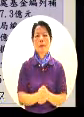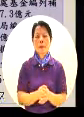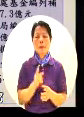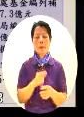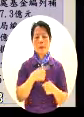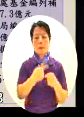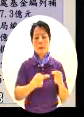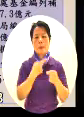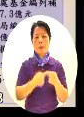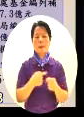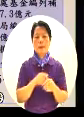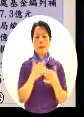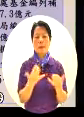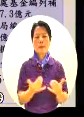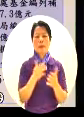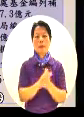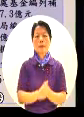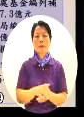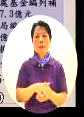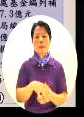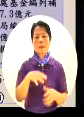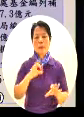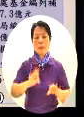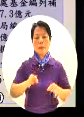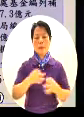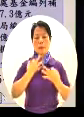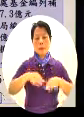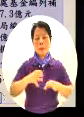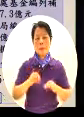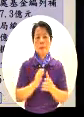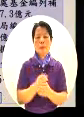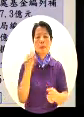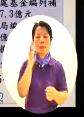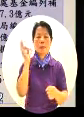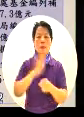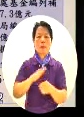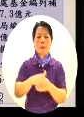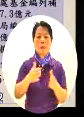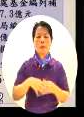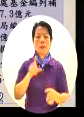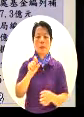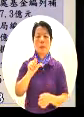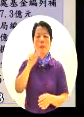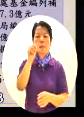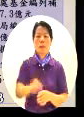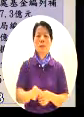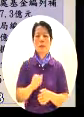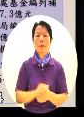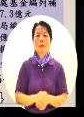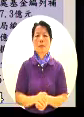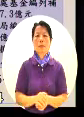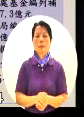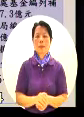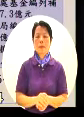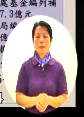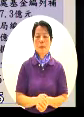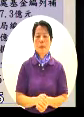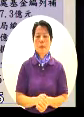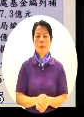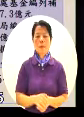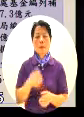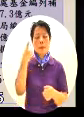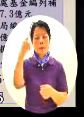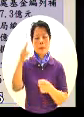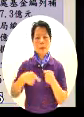们一年哈大概亏损还有补贴的部分是超十五亿了，那我们明